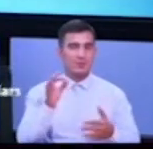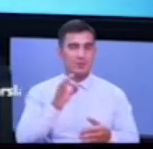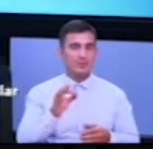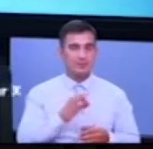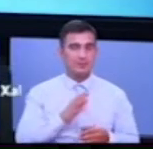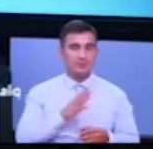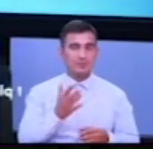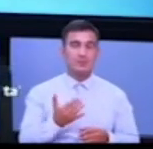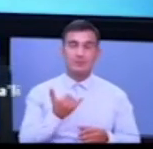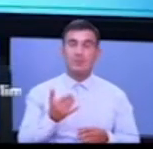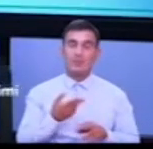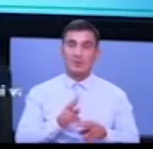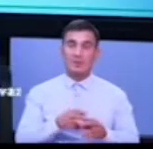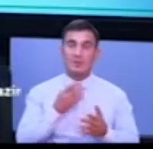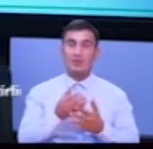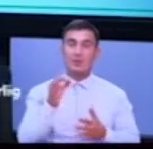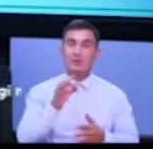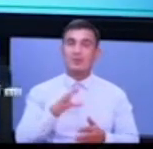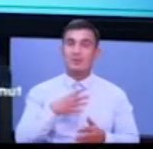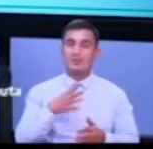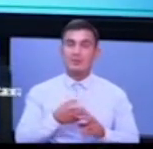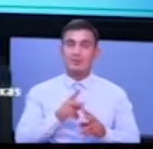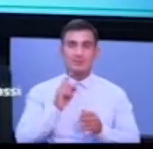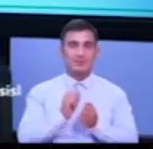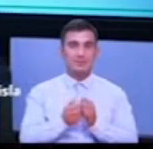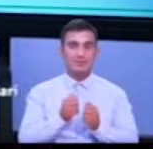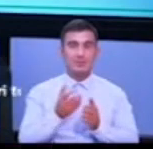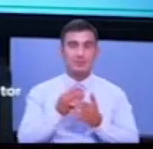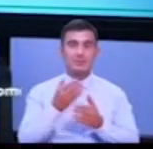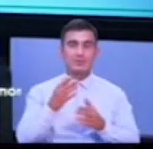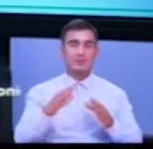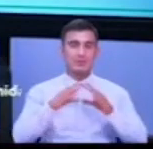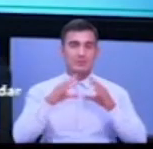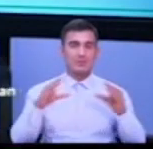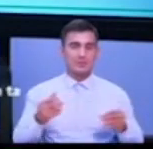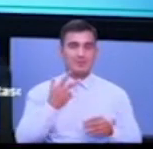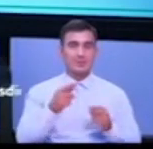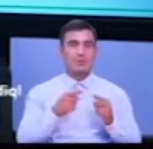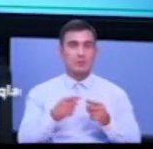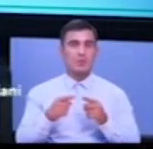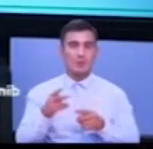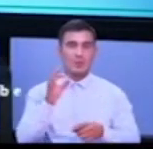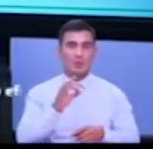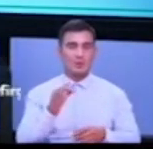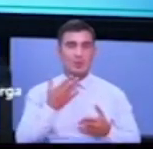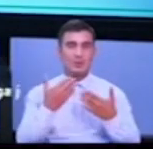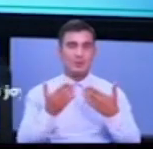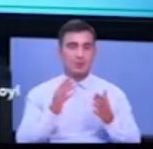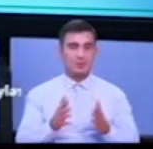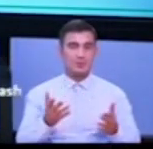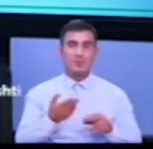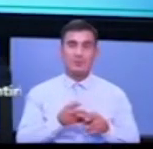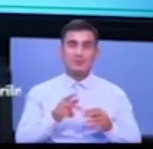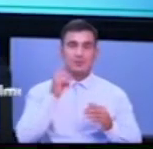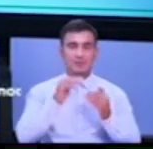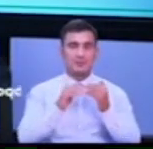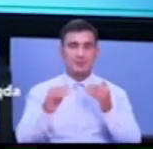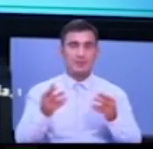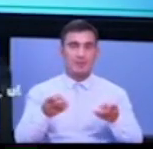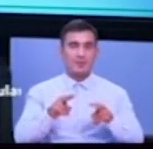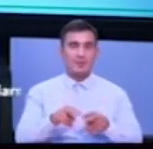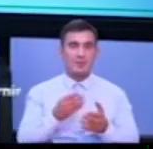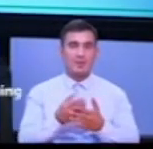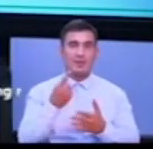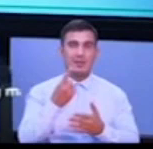ularni mustahkamlaymiz. Mustahkamlashdan avval uchburchak haqida ma'lumot berib o'tmoqchiman. Uchburchak tekislikda